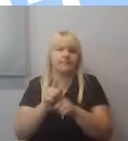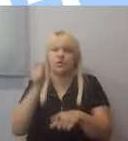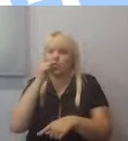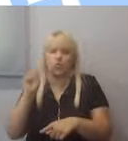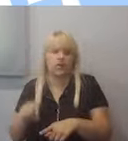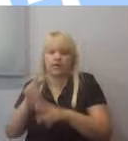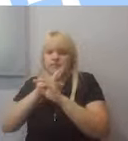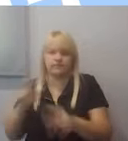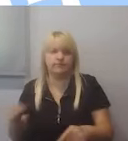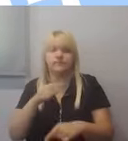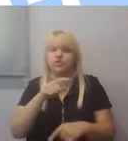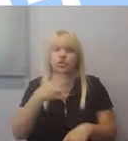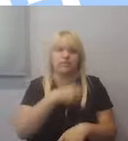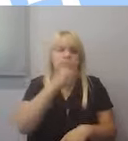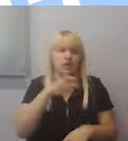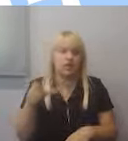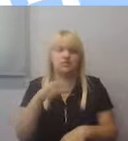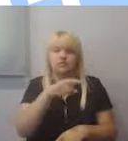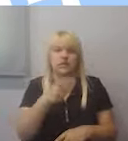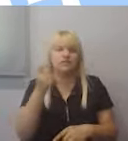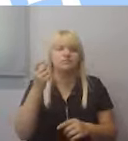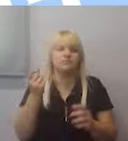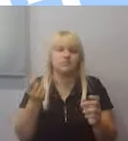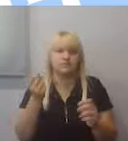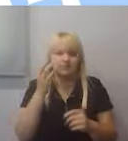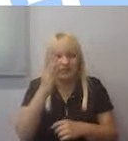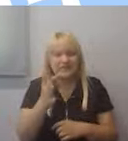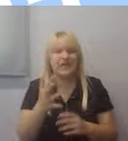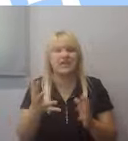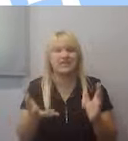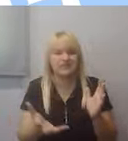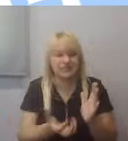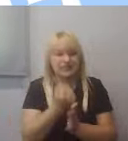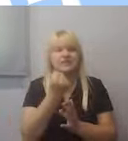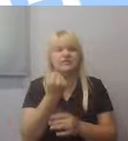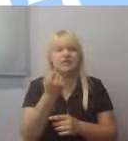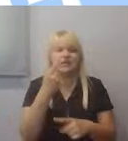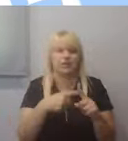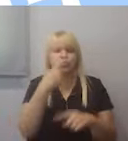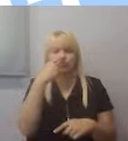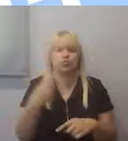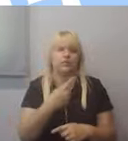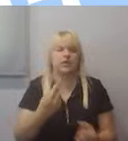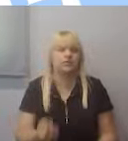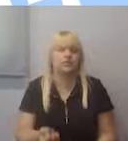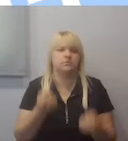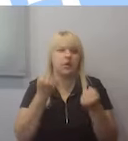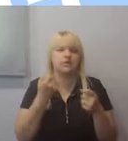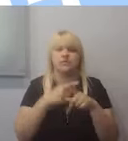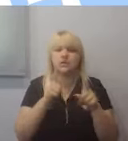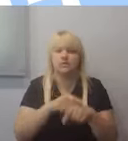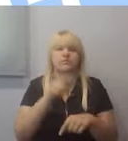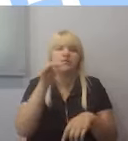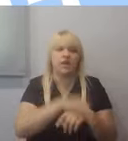pacientiem tās izredzes ir diezgan smagas x stundā jo faktiski viņi nav